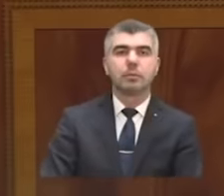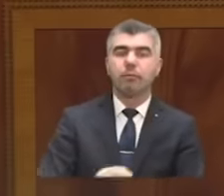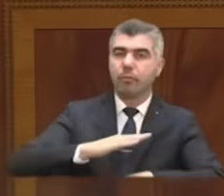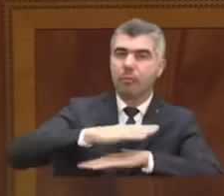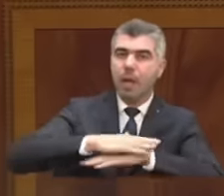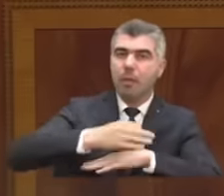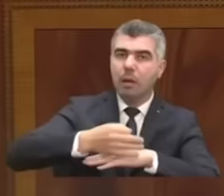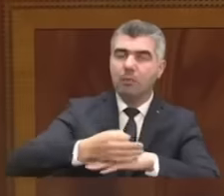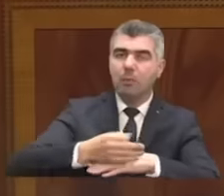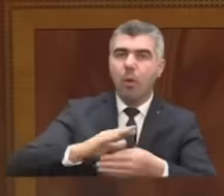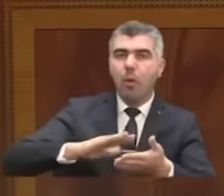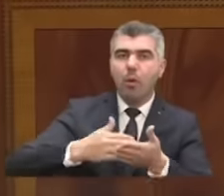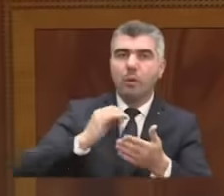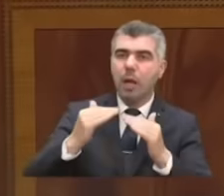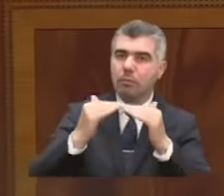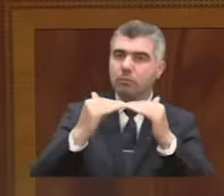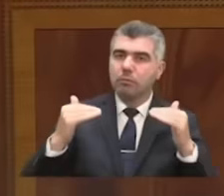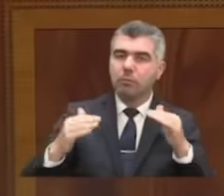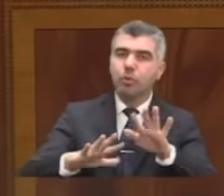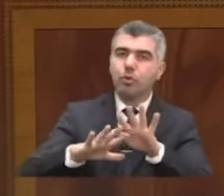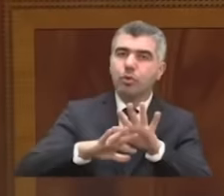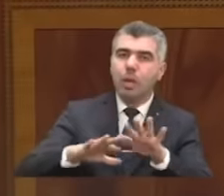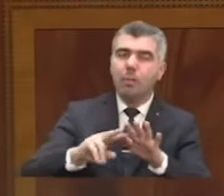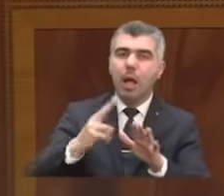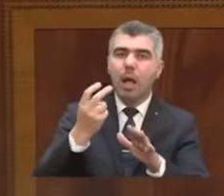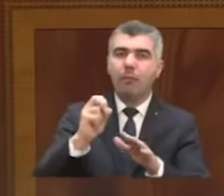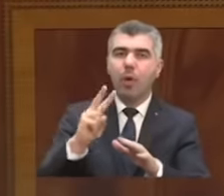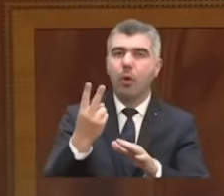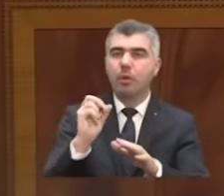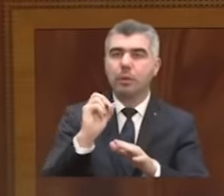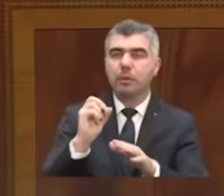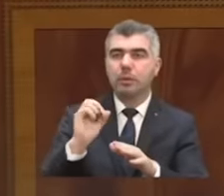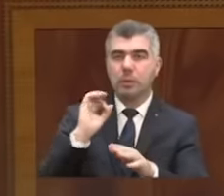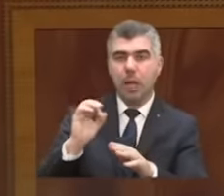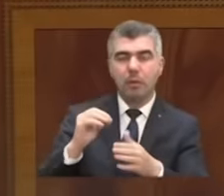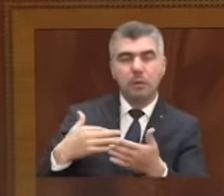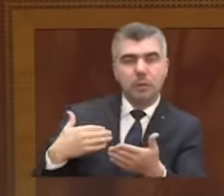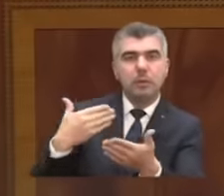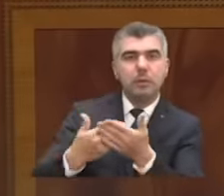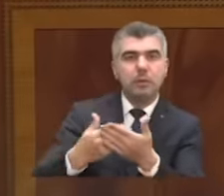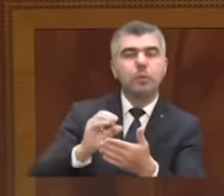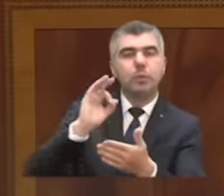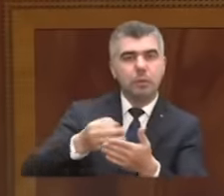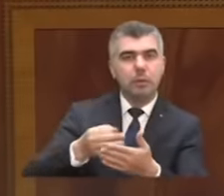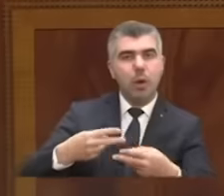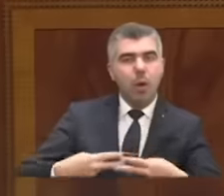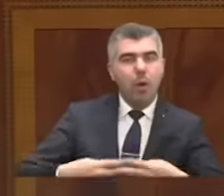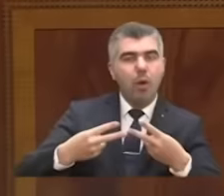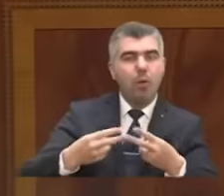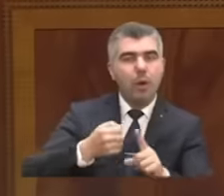هذه المنظومة والالتزام بضمان أجواء السلم الاجتماعي في أفق سنة 2020